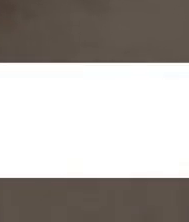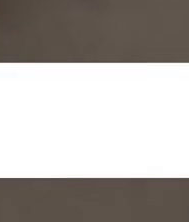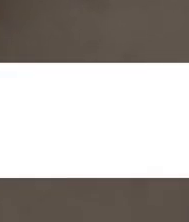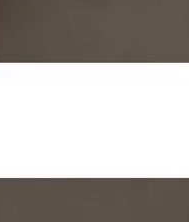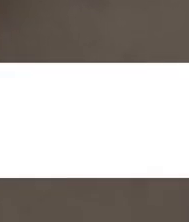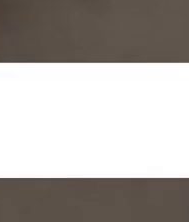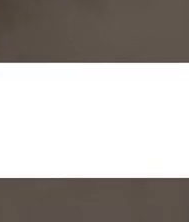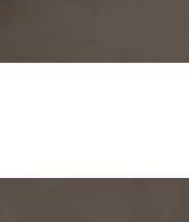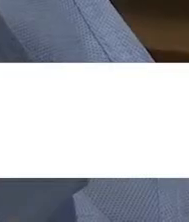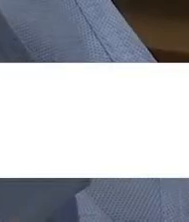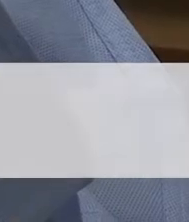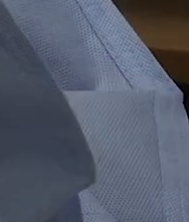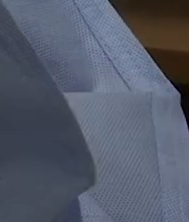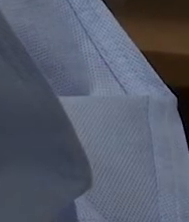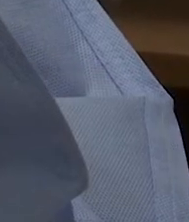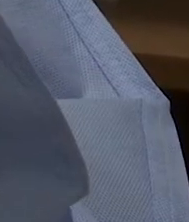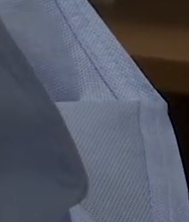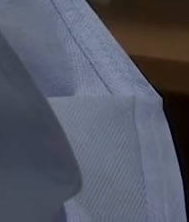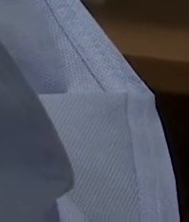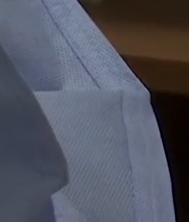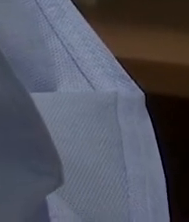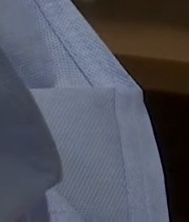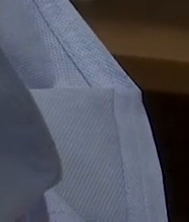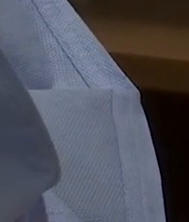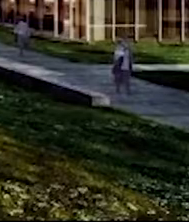추가 접종을 받을 수 있습니다